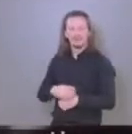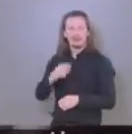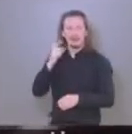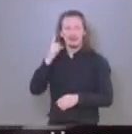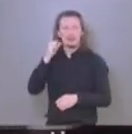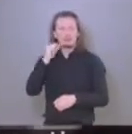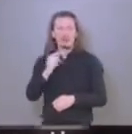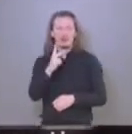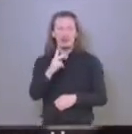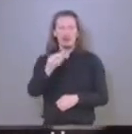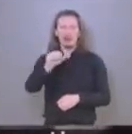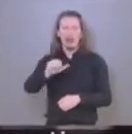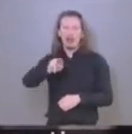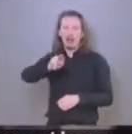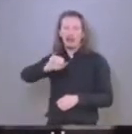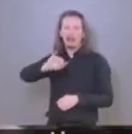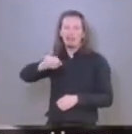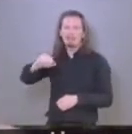Alvi Karimov,